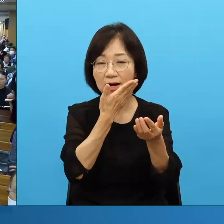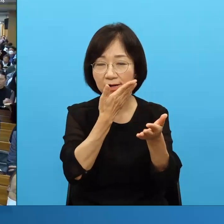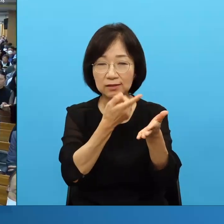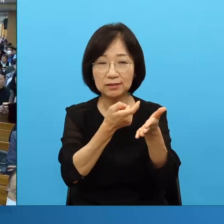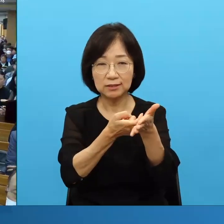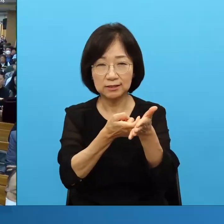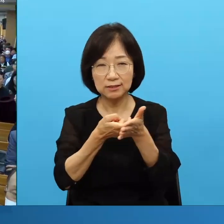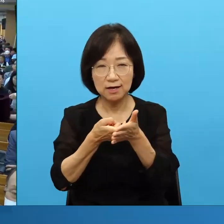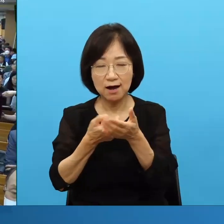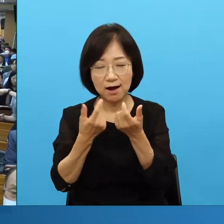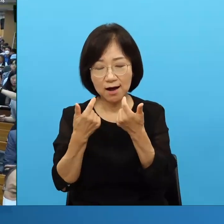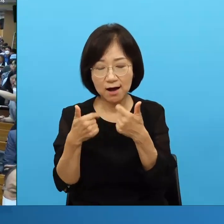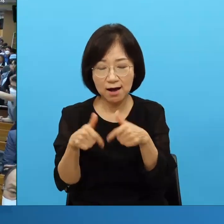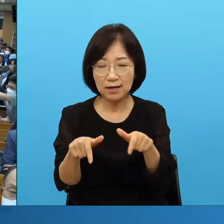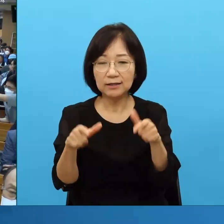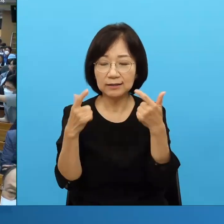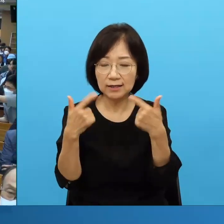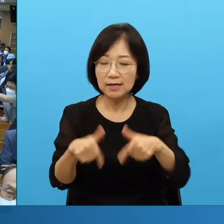눈동자같이